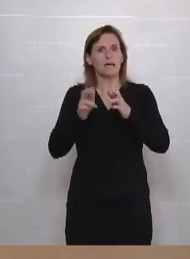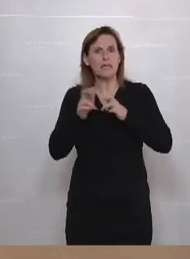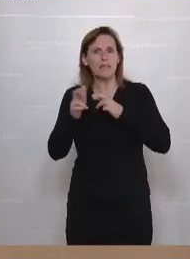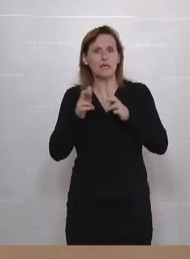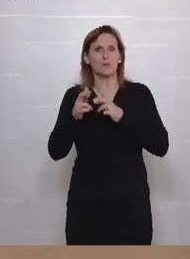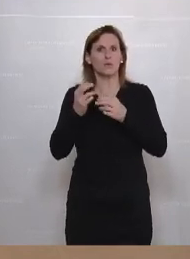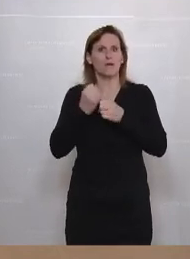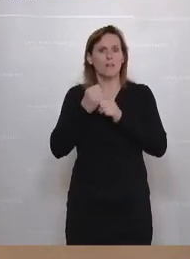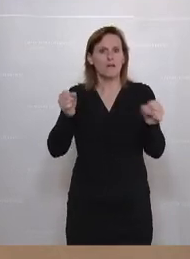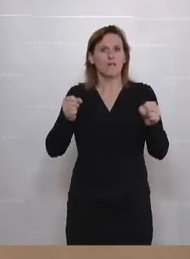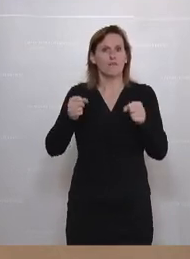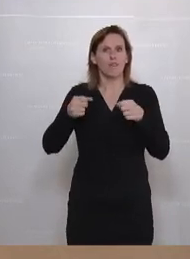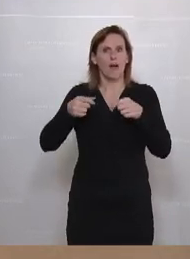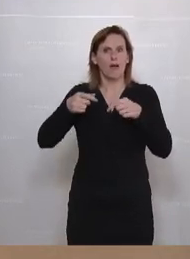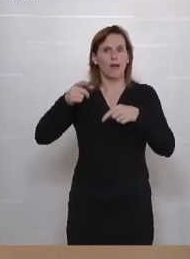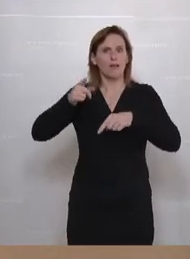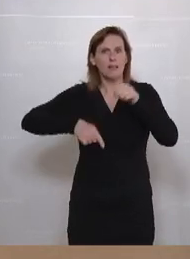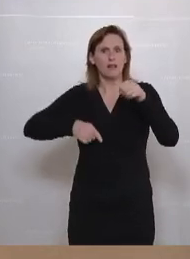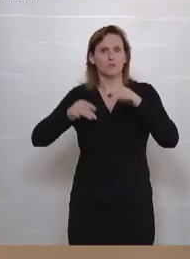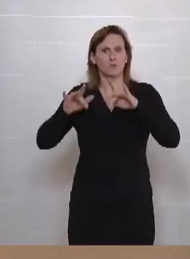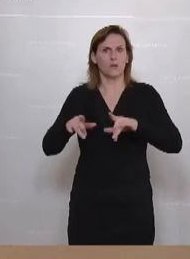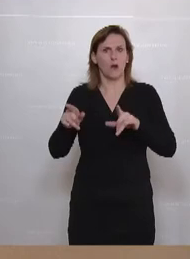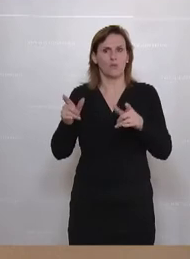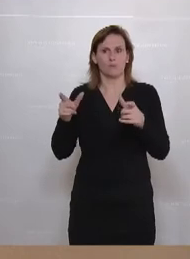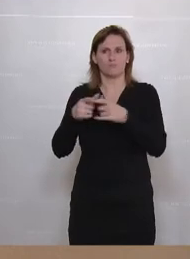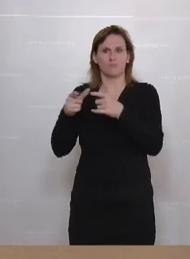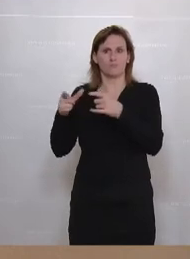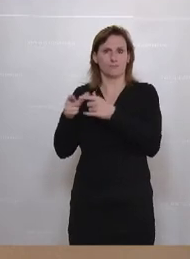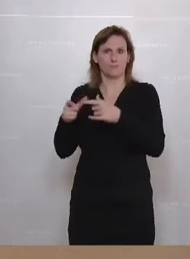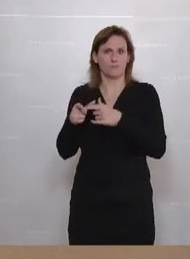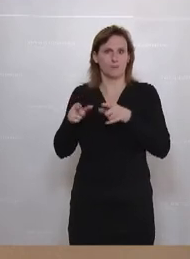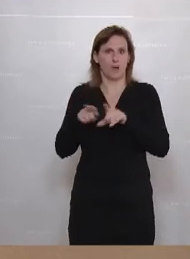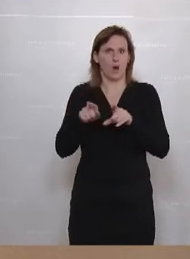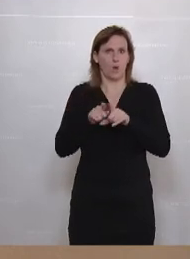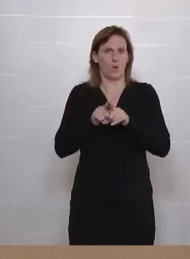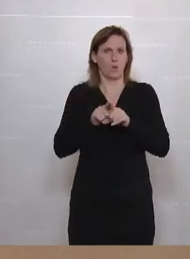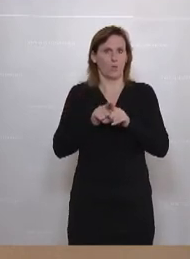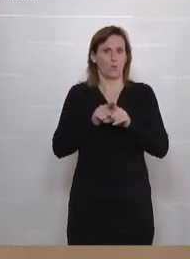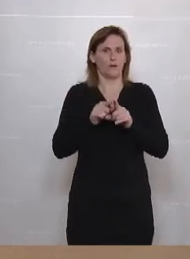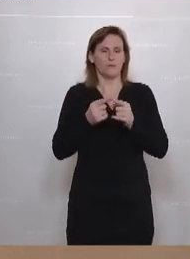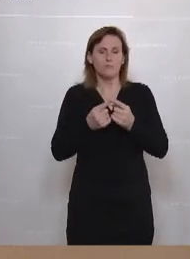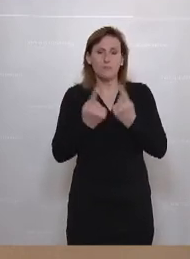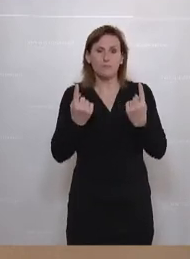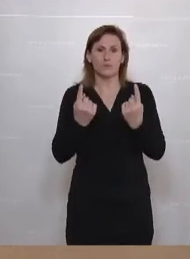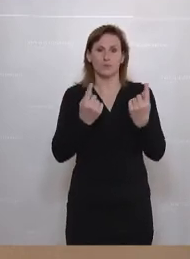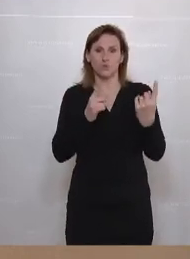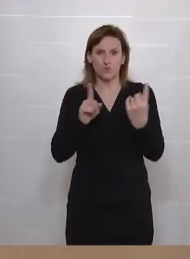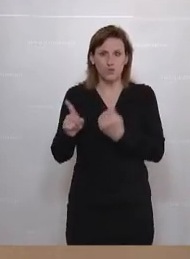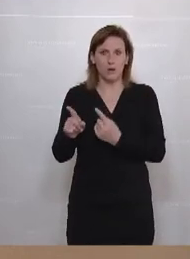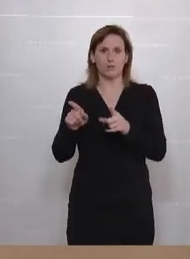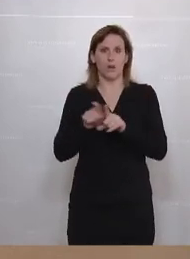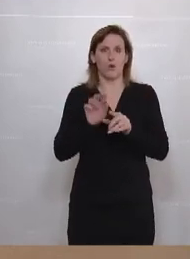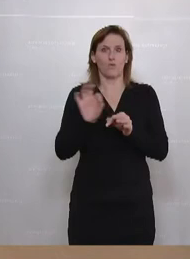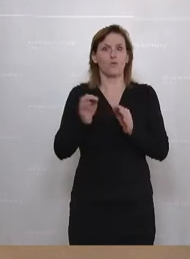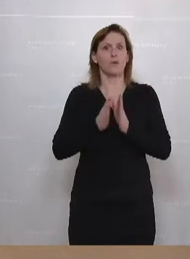sämtlicher politischer Gefangener, natürlich auch Aung San Suu Kyi, Aufhebung des Ausnahmezustandes. Wir haben die Sanktionen, die Entwicklungshilfe für Myanmar auf